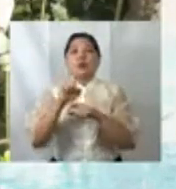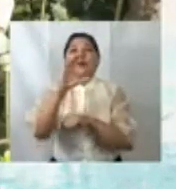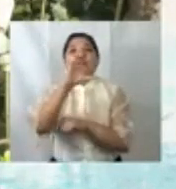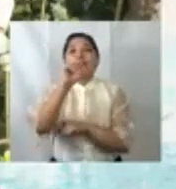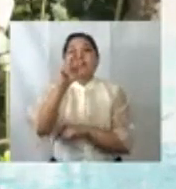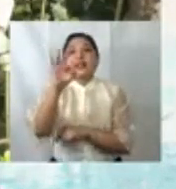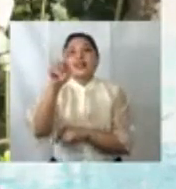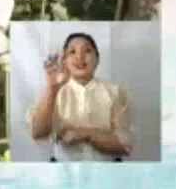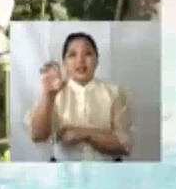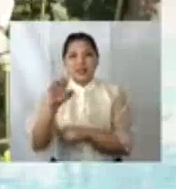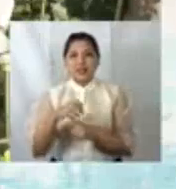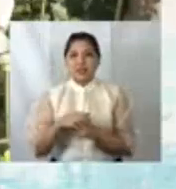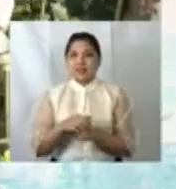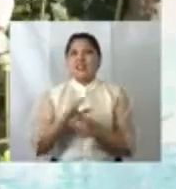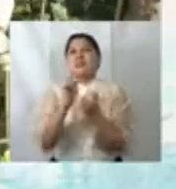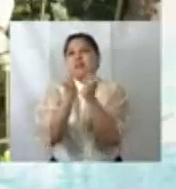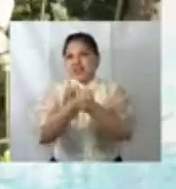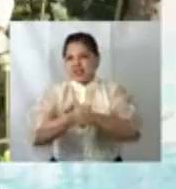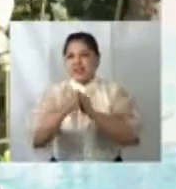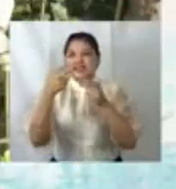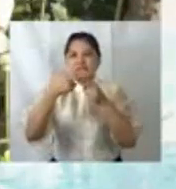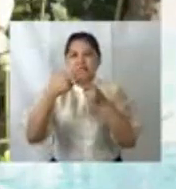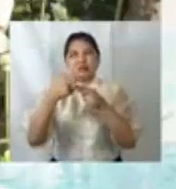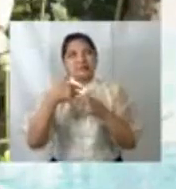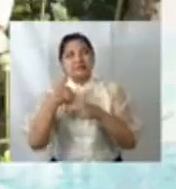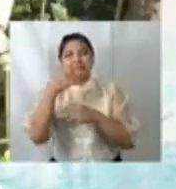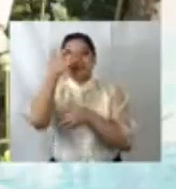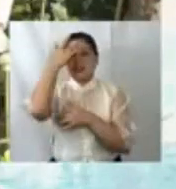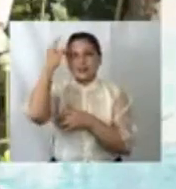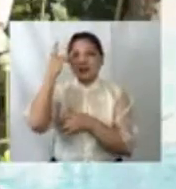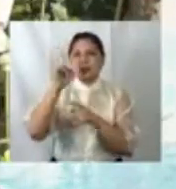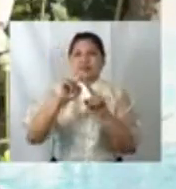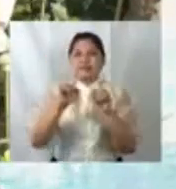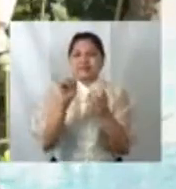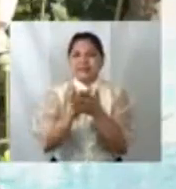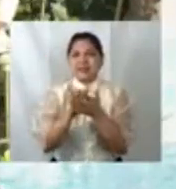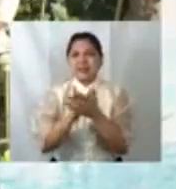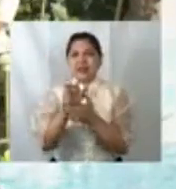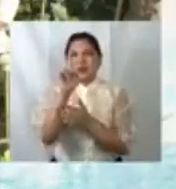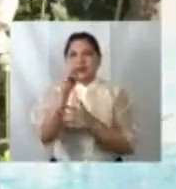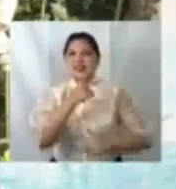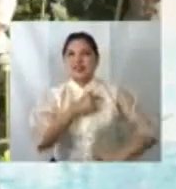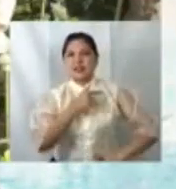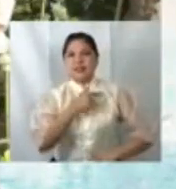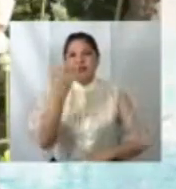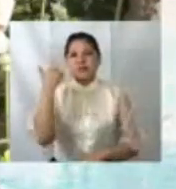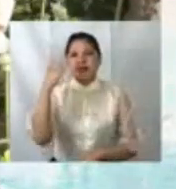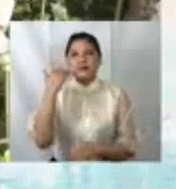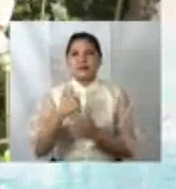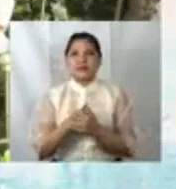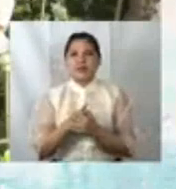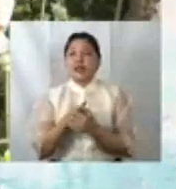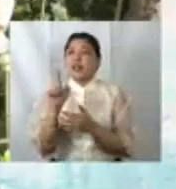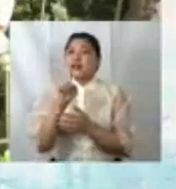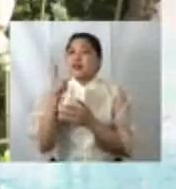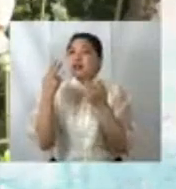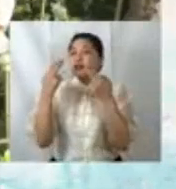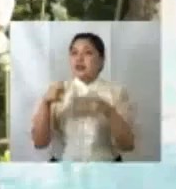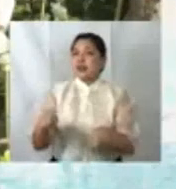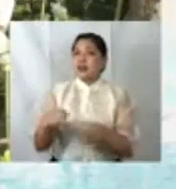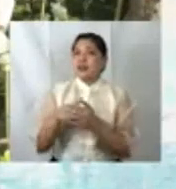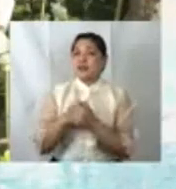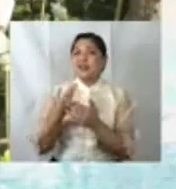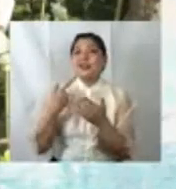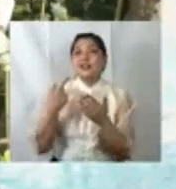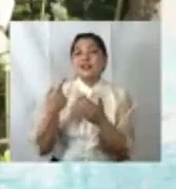na nag-iba na ng pangalan. Kalimutan ko na. Basta isa sa mga general. And then ang nangyari dyan ay ano, no? Nagkaroon